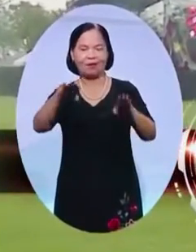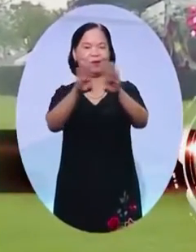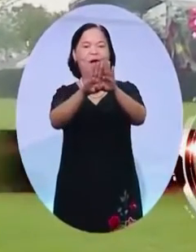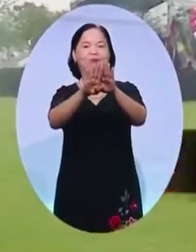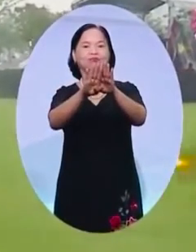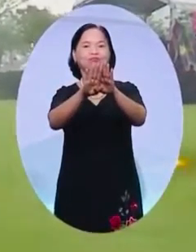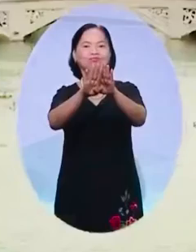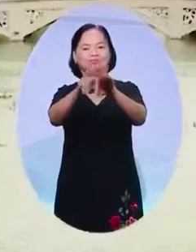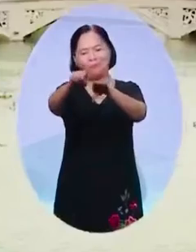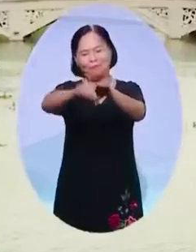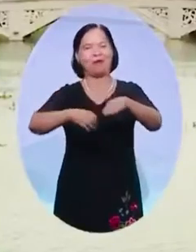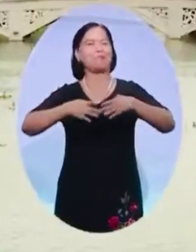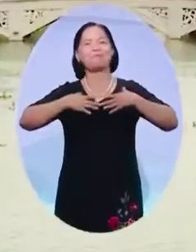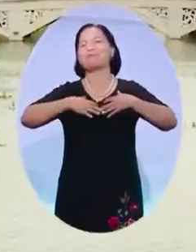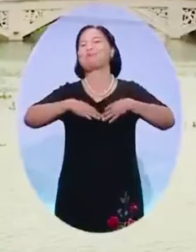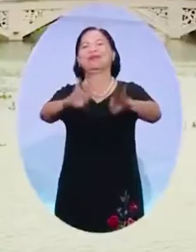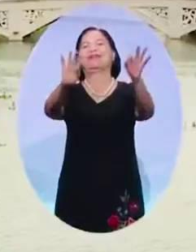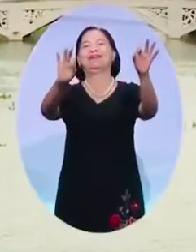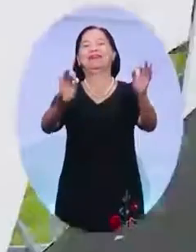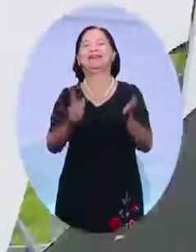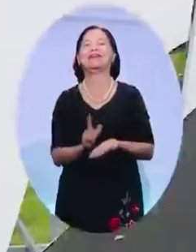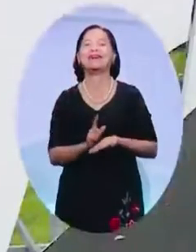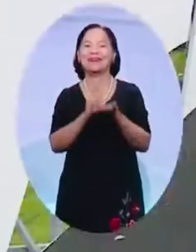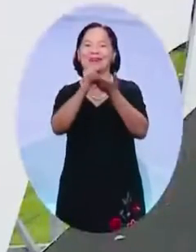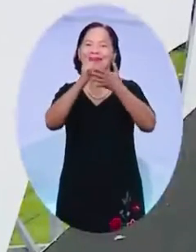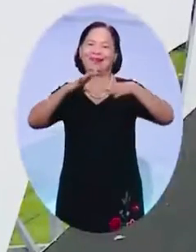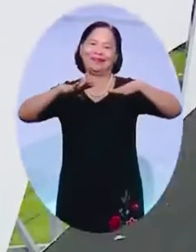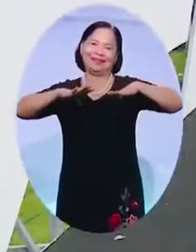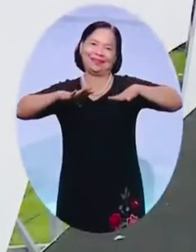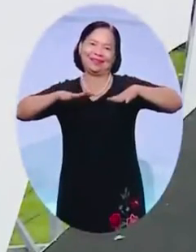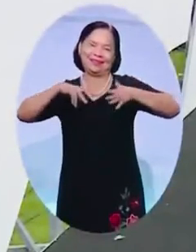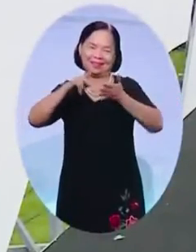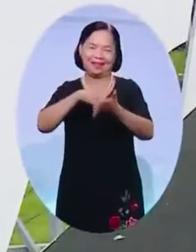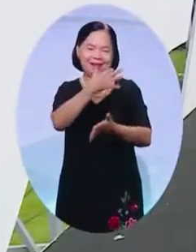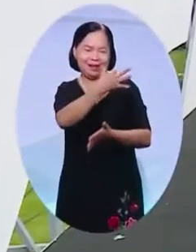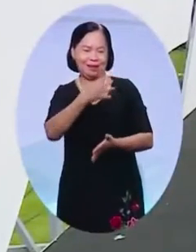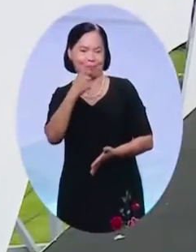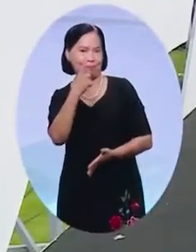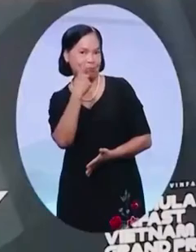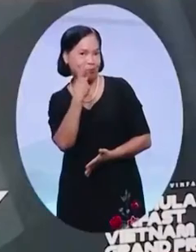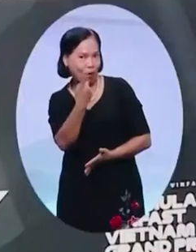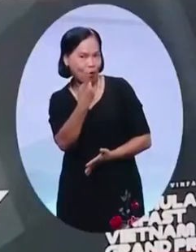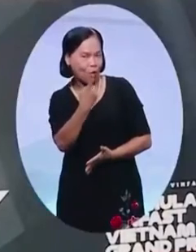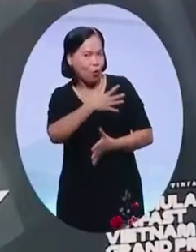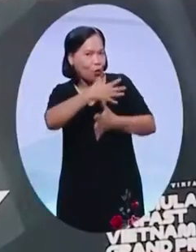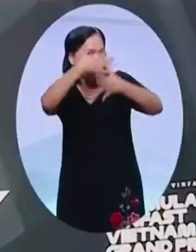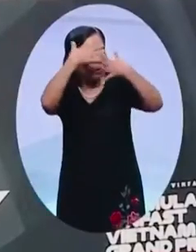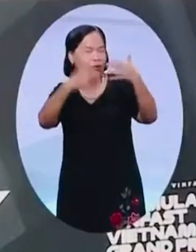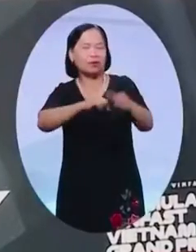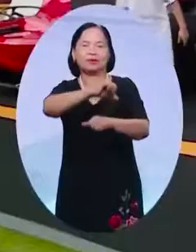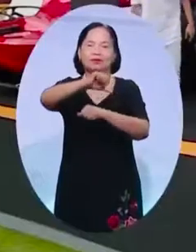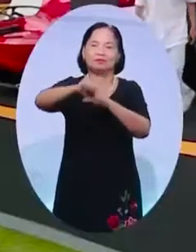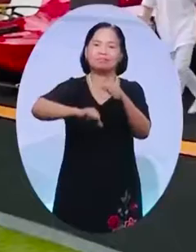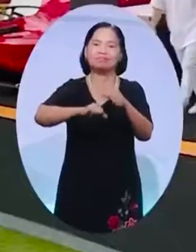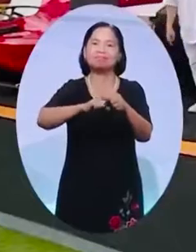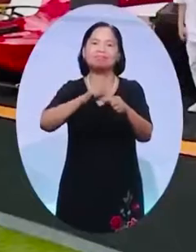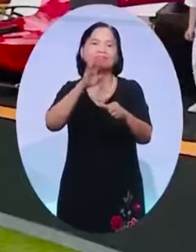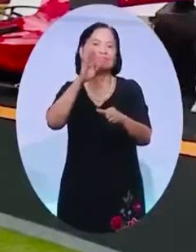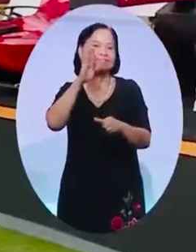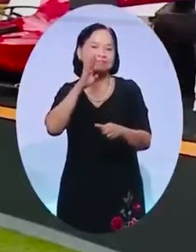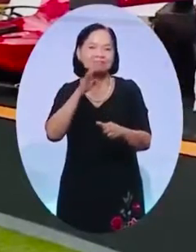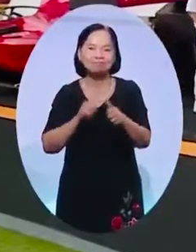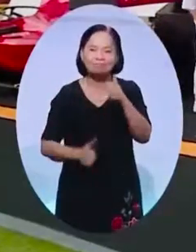phí và được hòa mình vào không khí lễ hội giải trí của một sự kiện F1 thu nhỏ với hàng loạt các hoạt động thử sức với các trò chơi